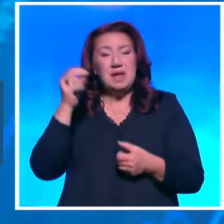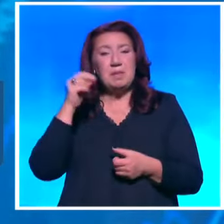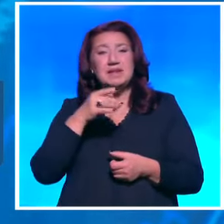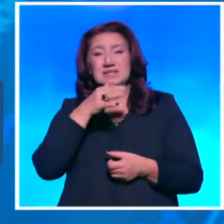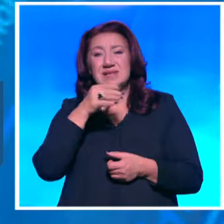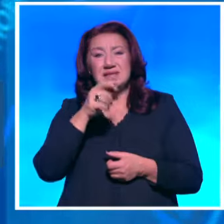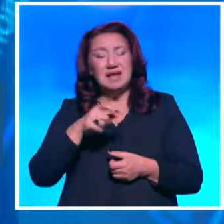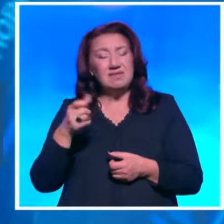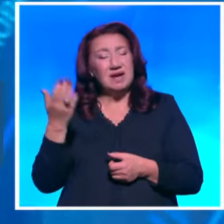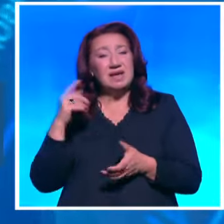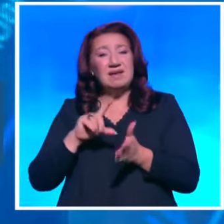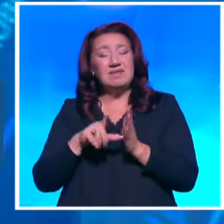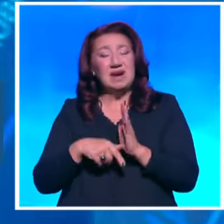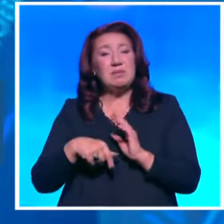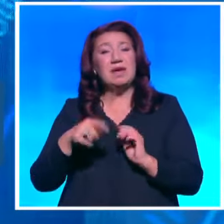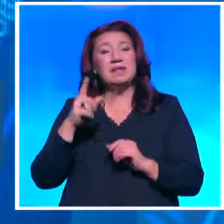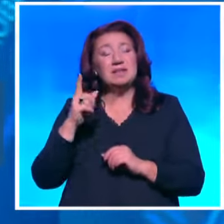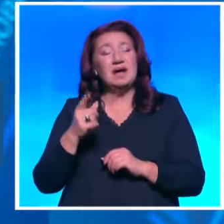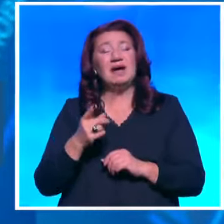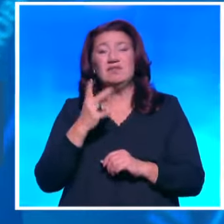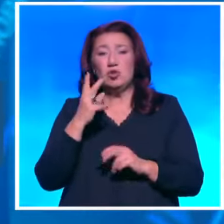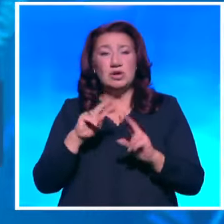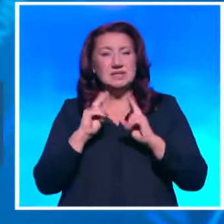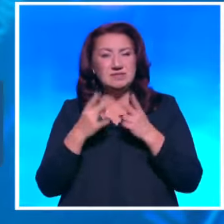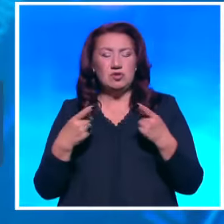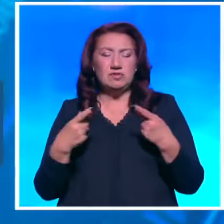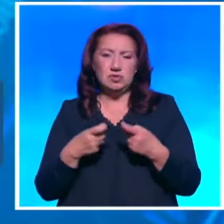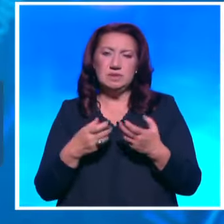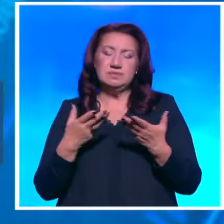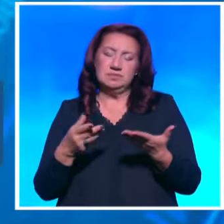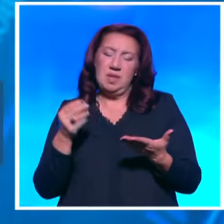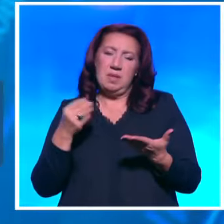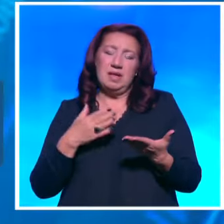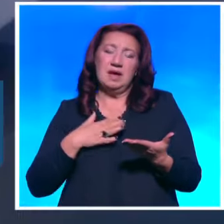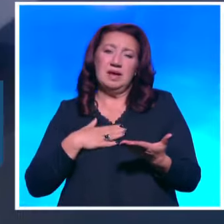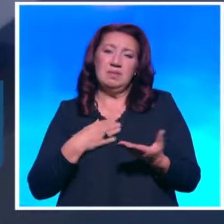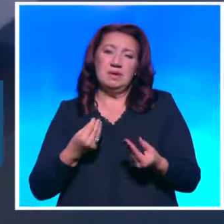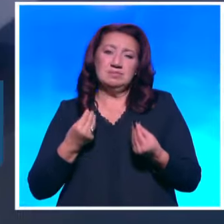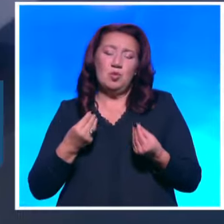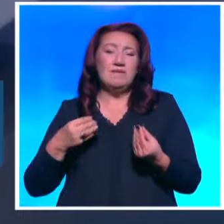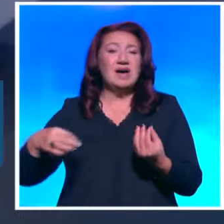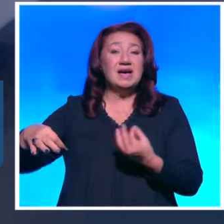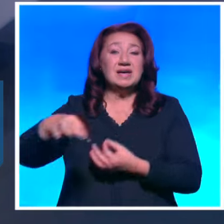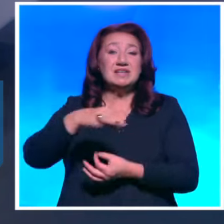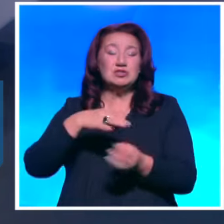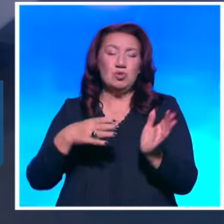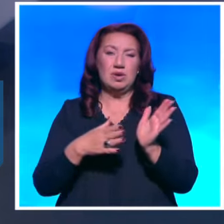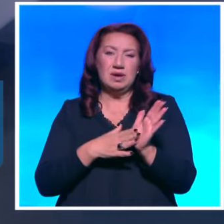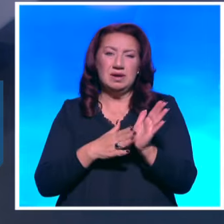война. Така че наистина България стои в това отношение много добре световен план, според мен. С една такава история имаме ли шанс да се